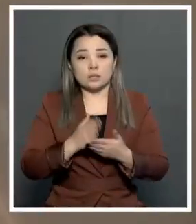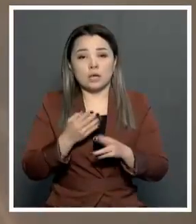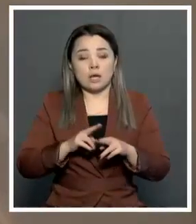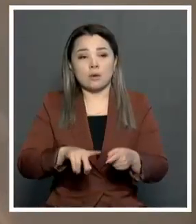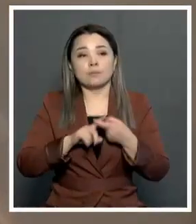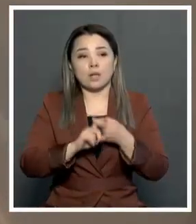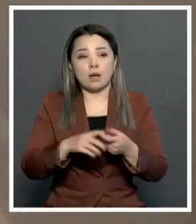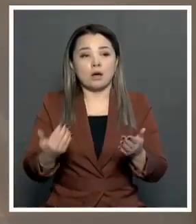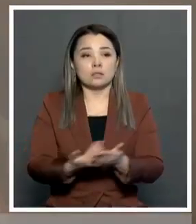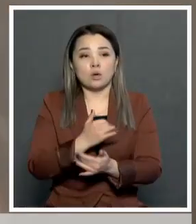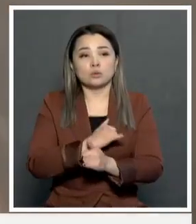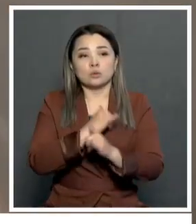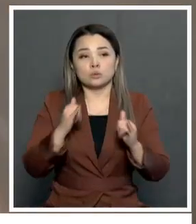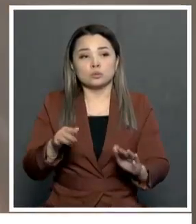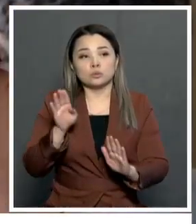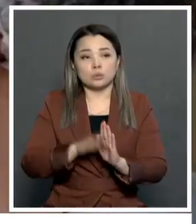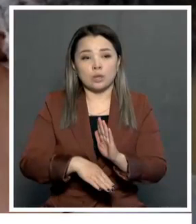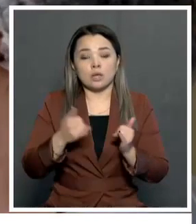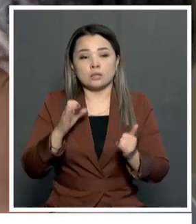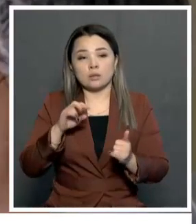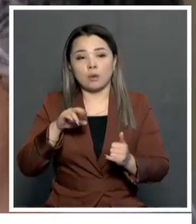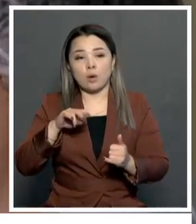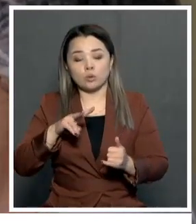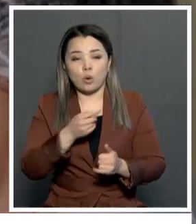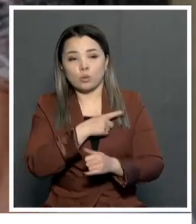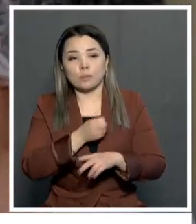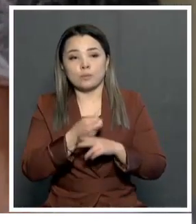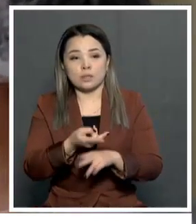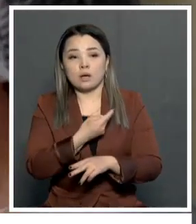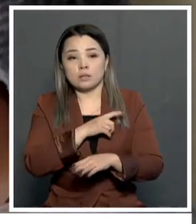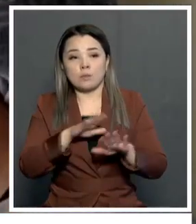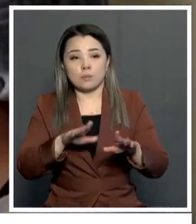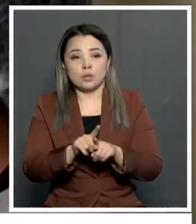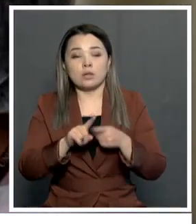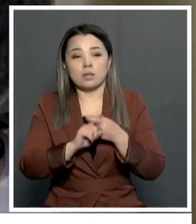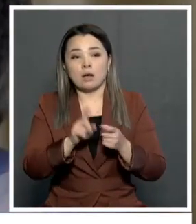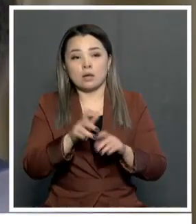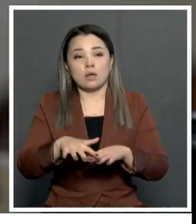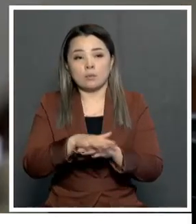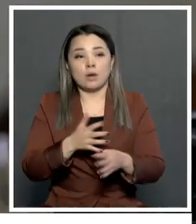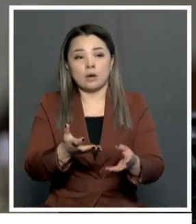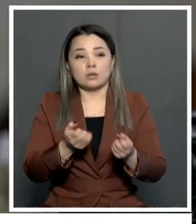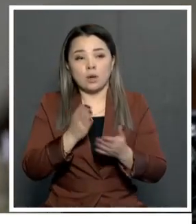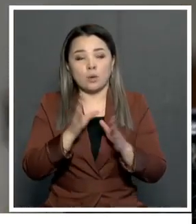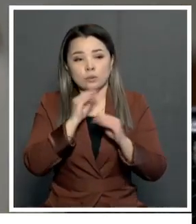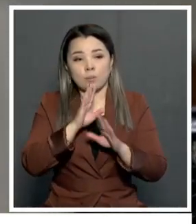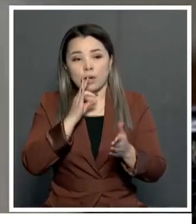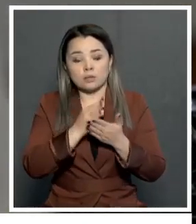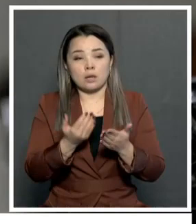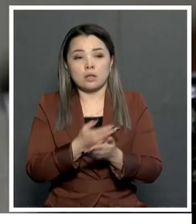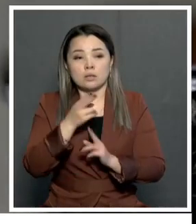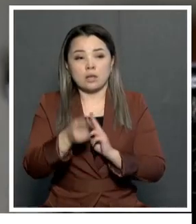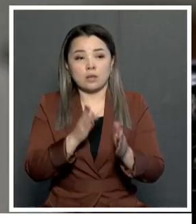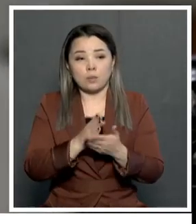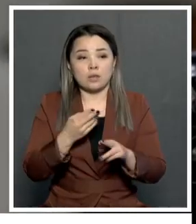қайта күшейгені сонша Сан-Паулу госпитальдерінің дәрігерлері ковидке шалдыққан пациенттерді қабылдап үлгере алмай жатқандарына